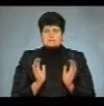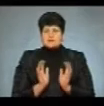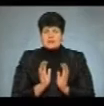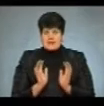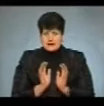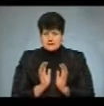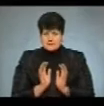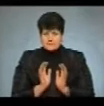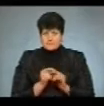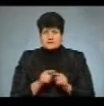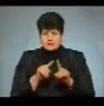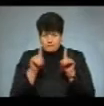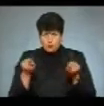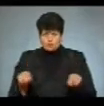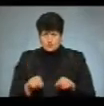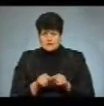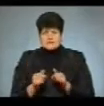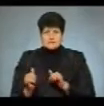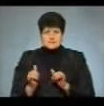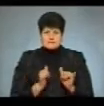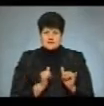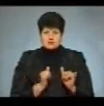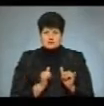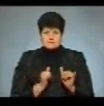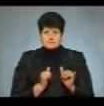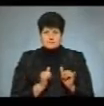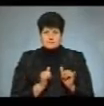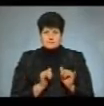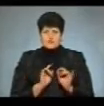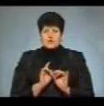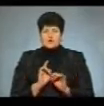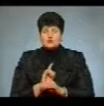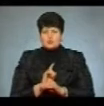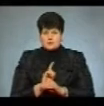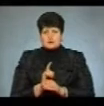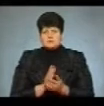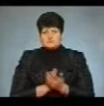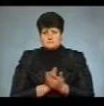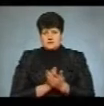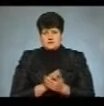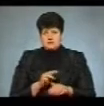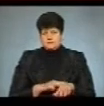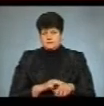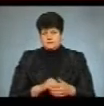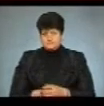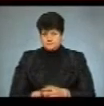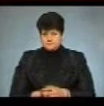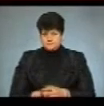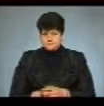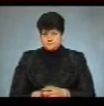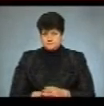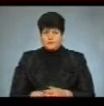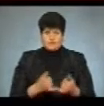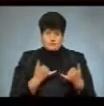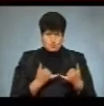зберігання цих бюлетнів, забезпечить нормальне внесення служби поліцейським. Від